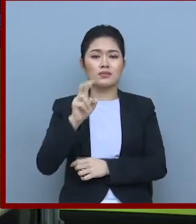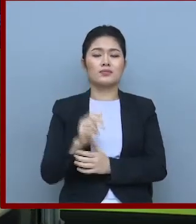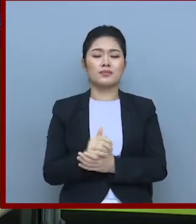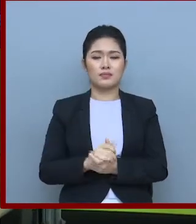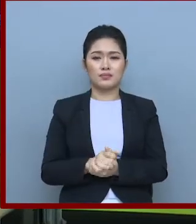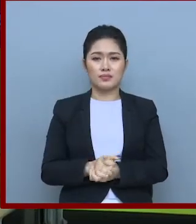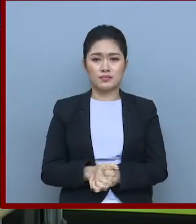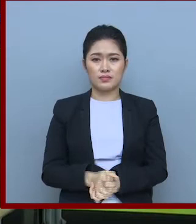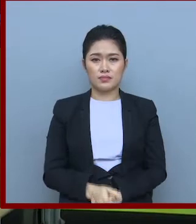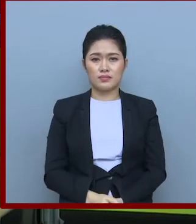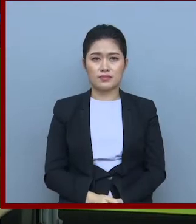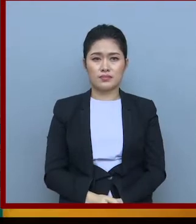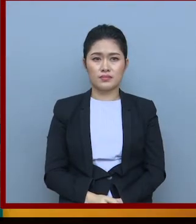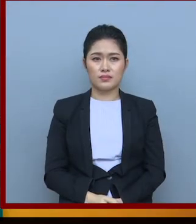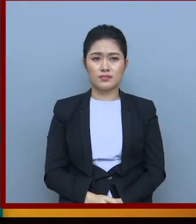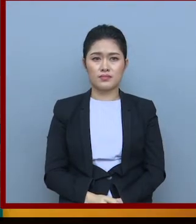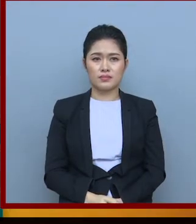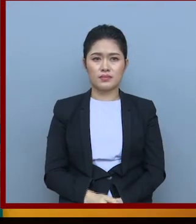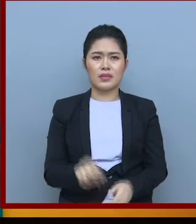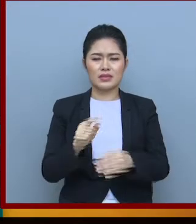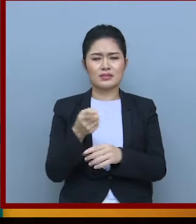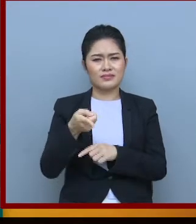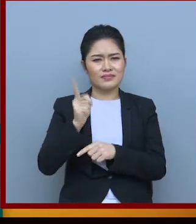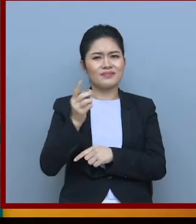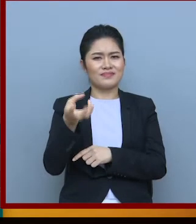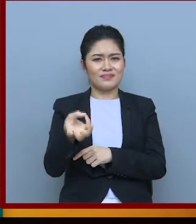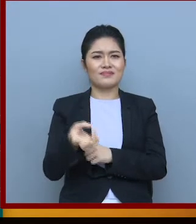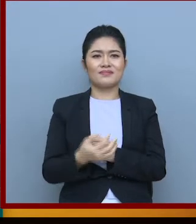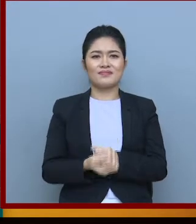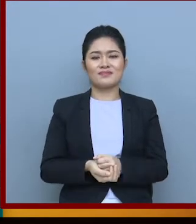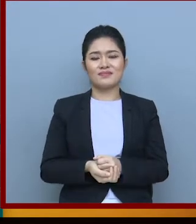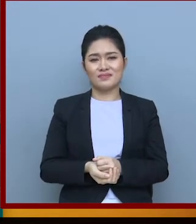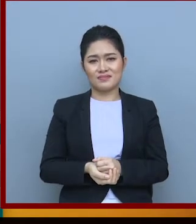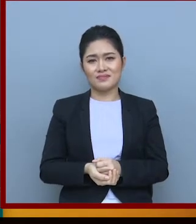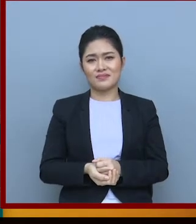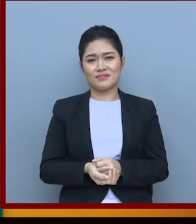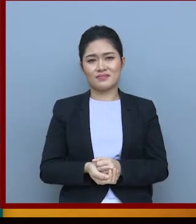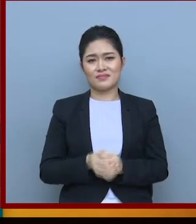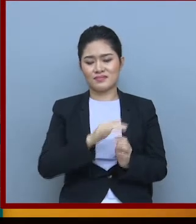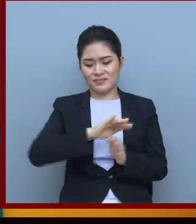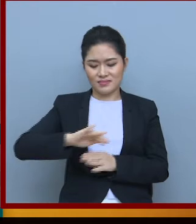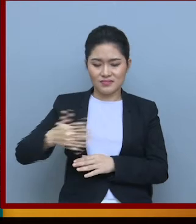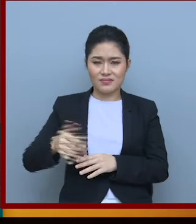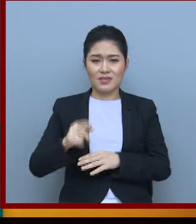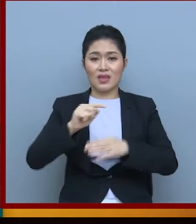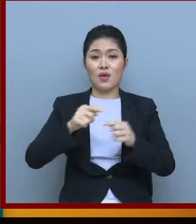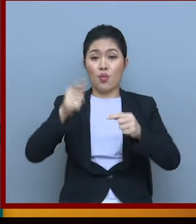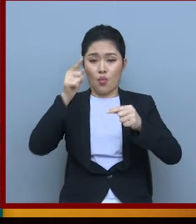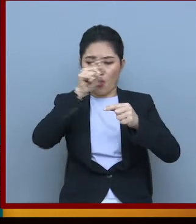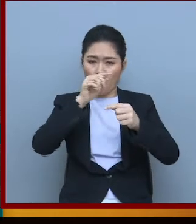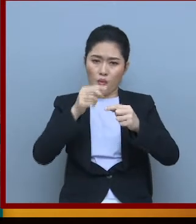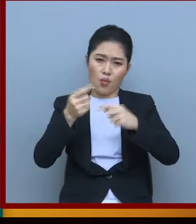115,200นะครับแล้วก็ดีเลย์ไว้นิดนึงนะครับเพื่อที่จะเตรียมจากนั้นน่ะในลูปนะครับ